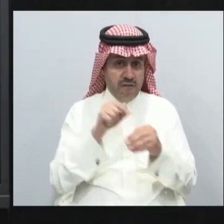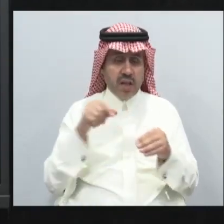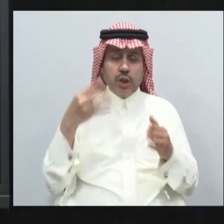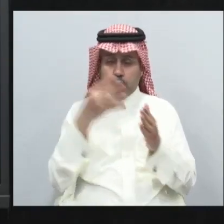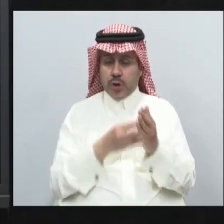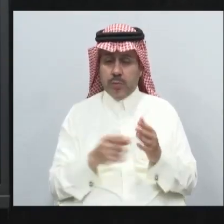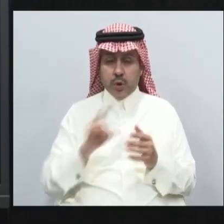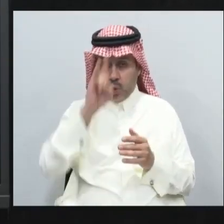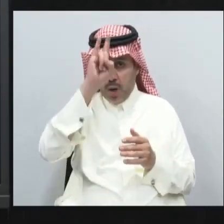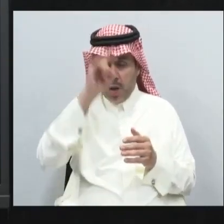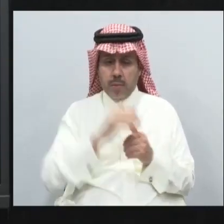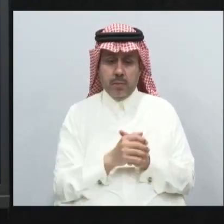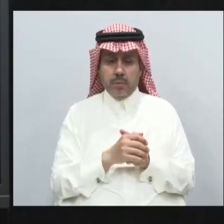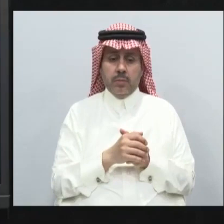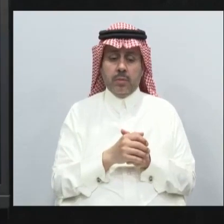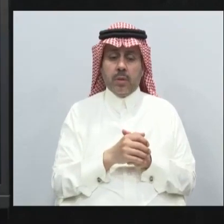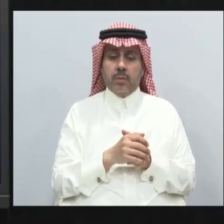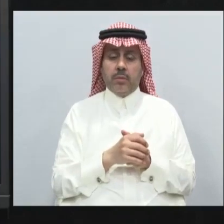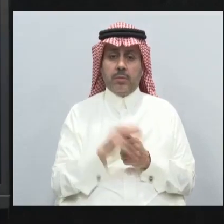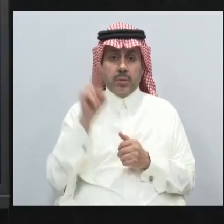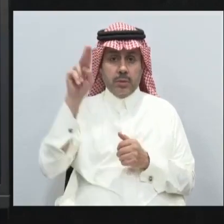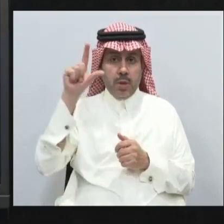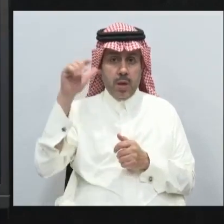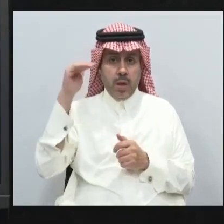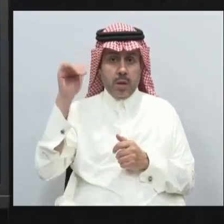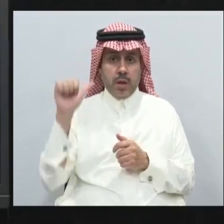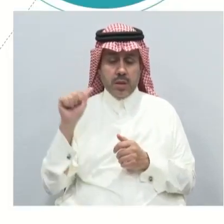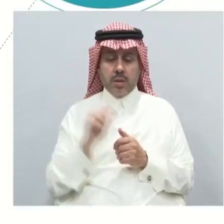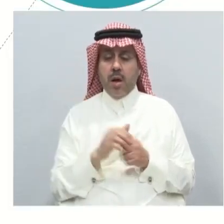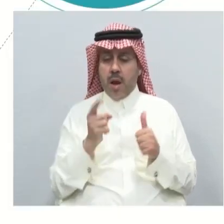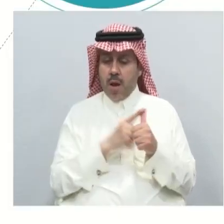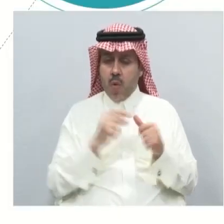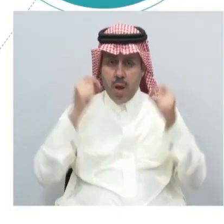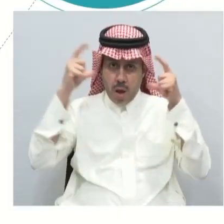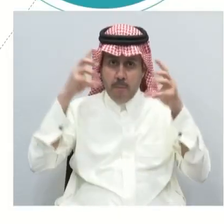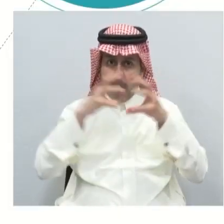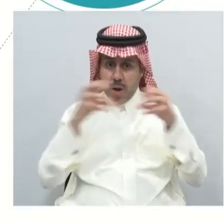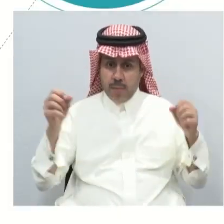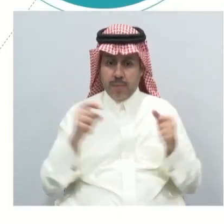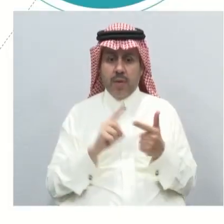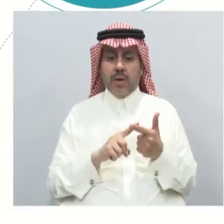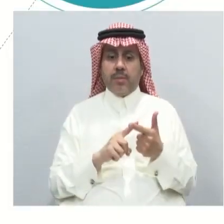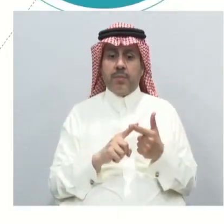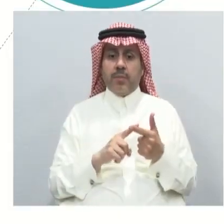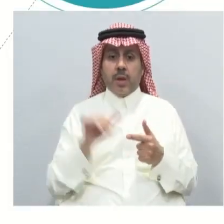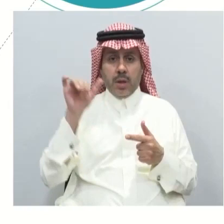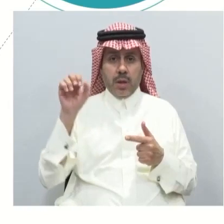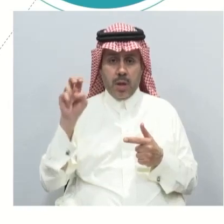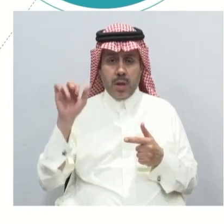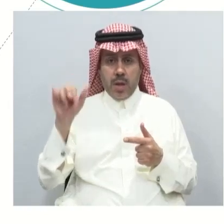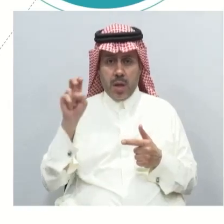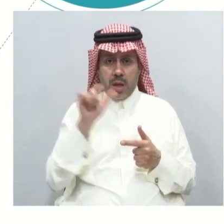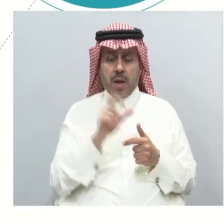شروط لا اله الا الله نلخص لكم ما اخذنا ذكرنا لكم الاول العلم بمعناها الثاني اليقين